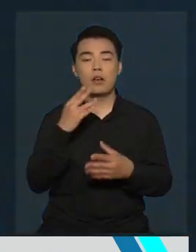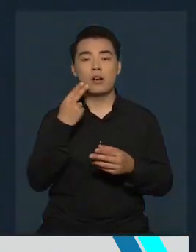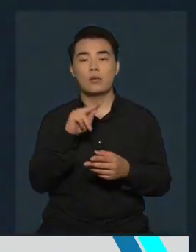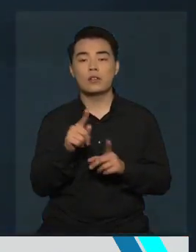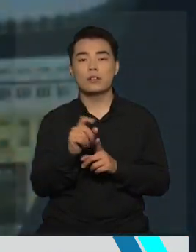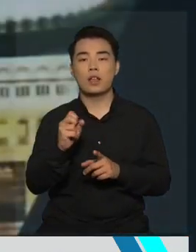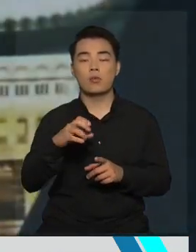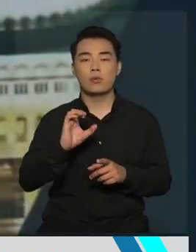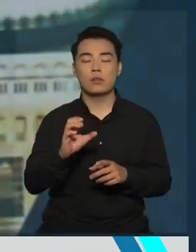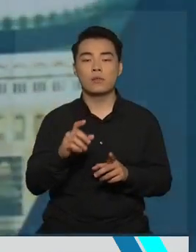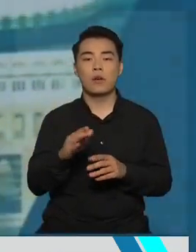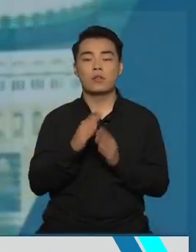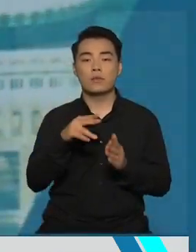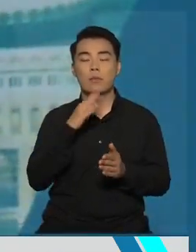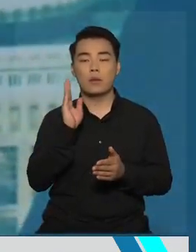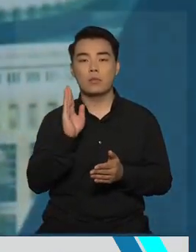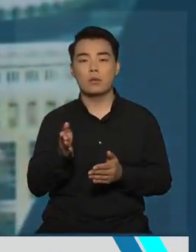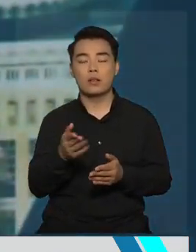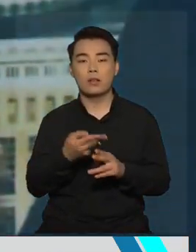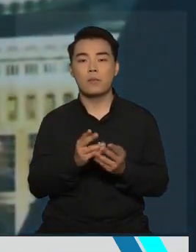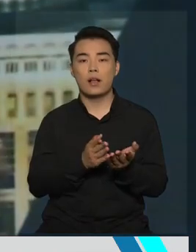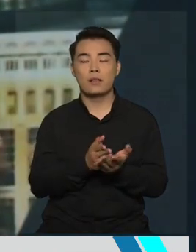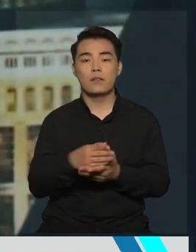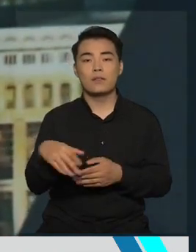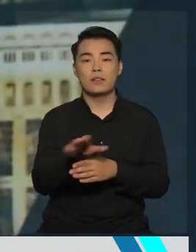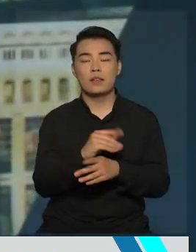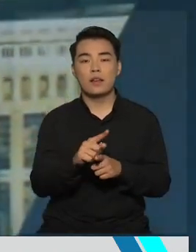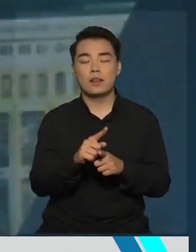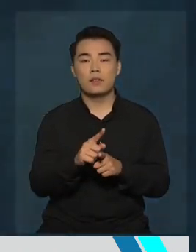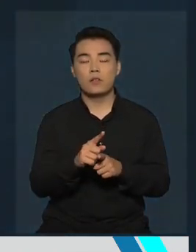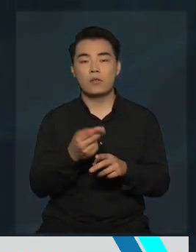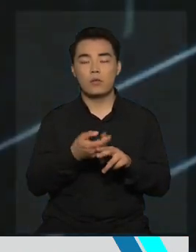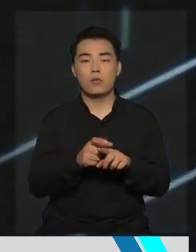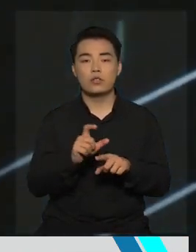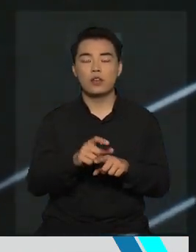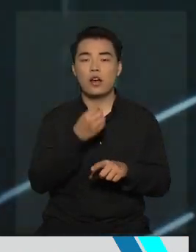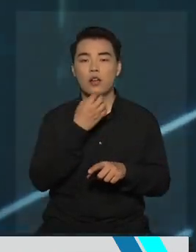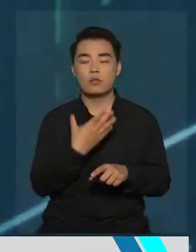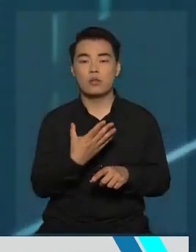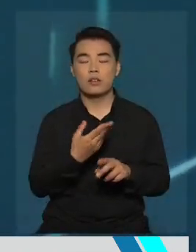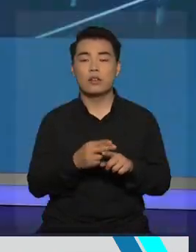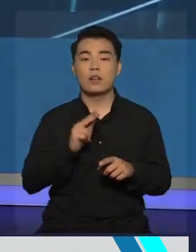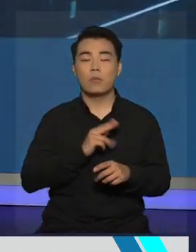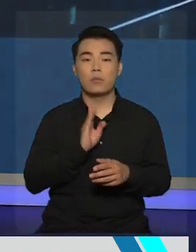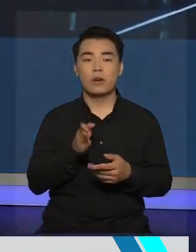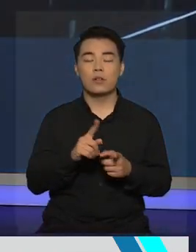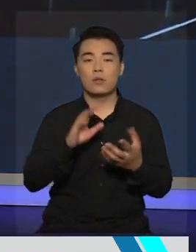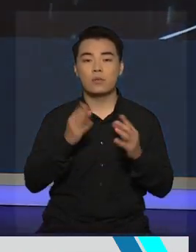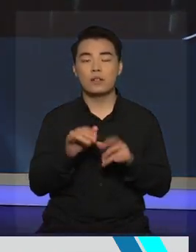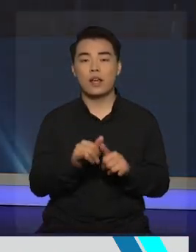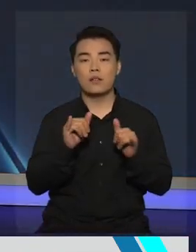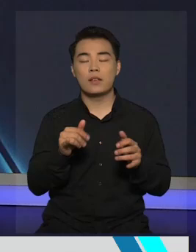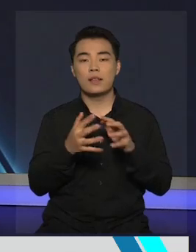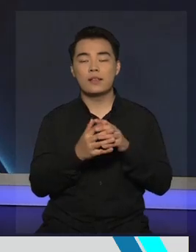будут находиться в зоне особого внимания, наверное, да? Да. Будем так говорить. По всех отношениях это очень хорошо. Вот сейчас как раз-таки разрабатывается концепция по развитию